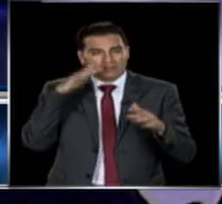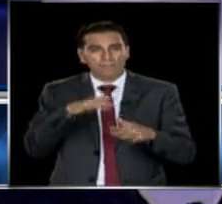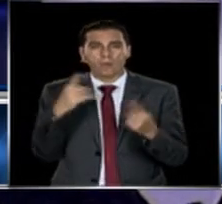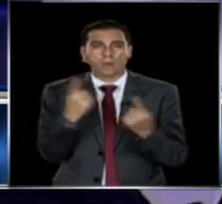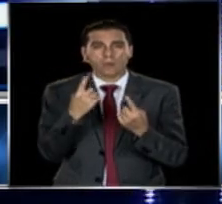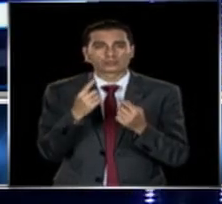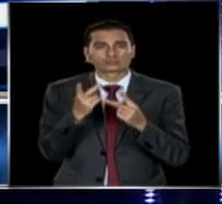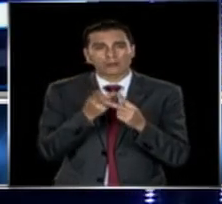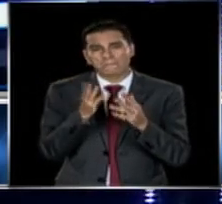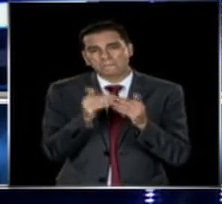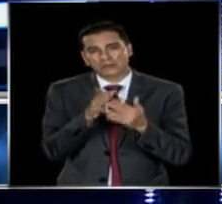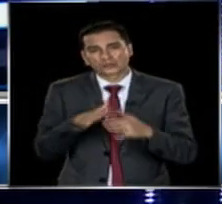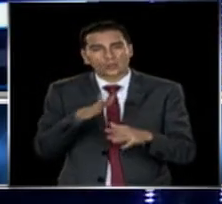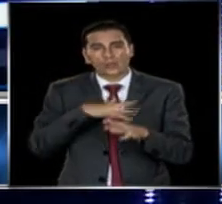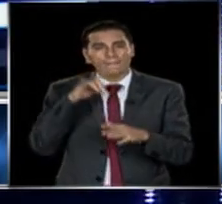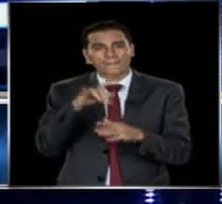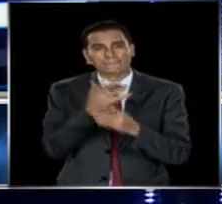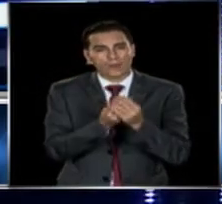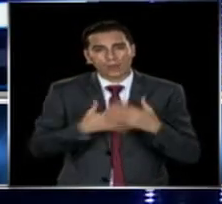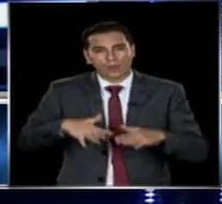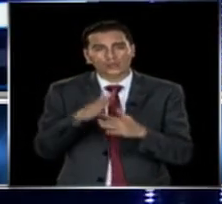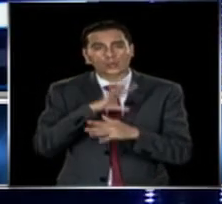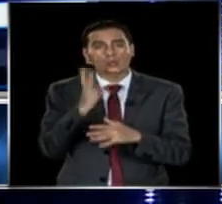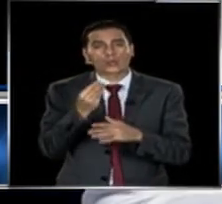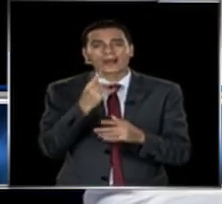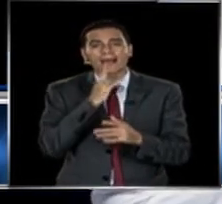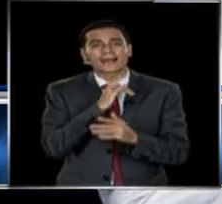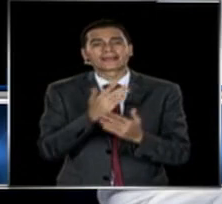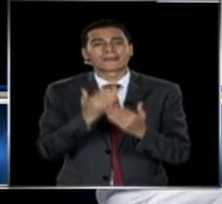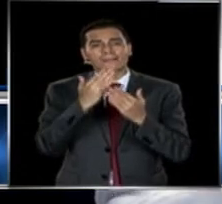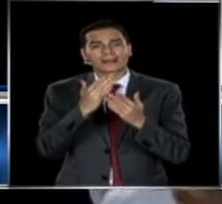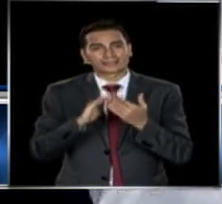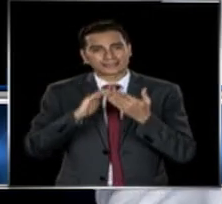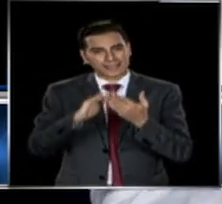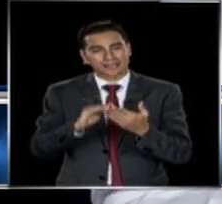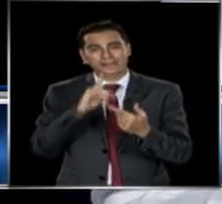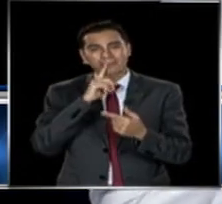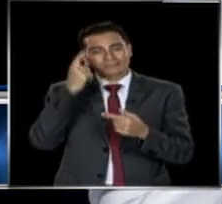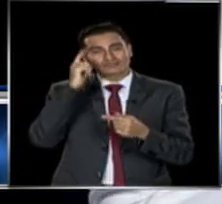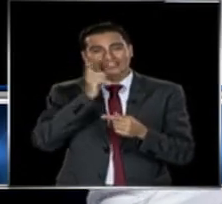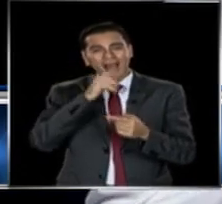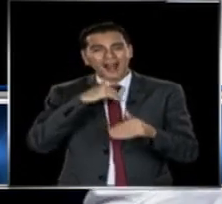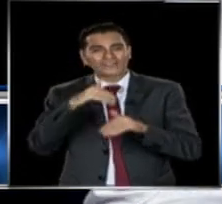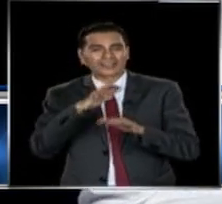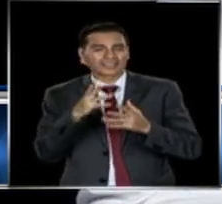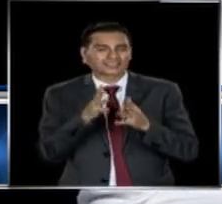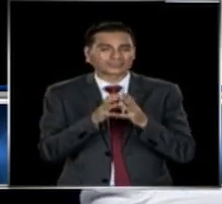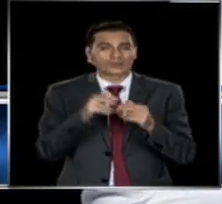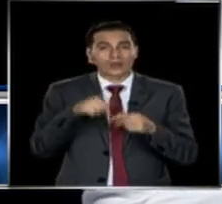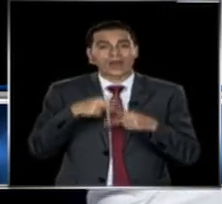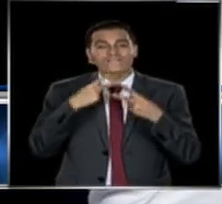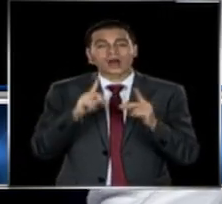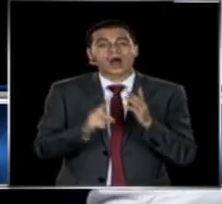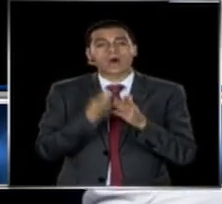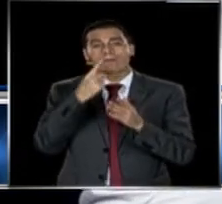عطاء، كله بيحب ولادنا على فكره، وكله يتمنى انه يساعد لكن مش عارف يروح فين. فبنطلق لاول